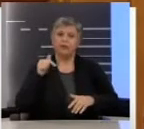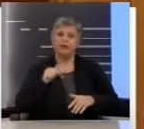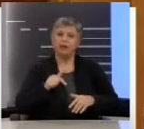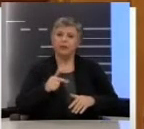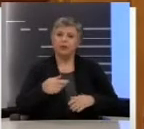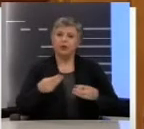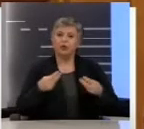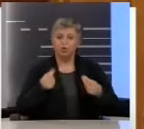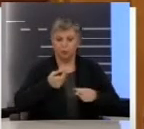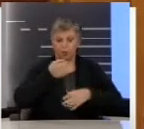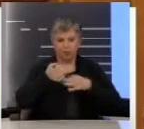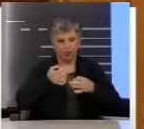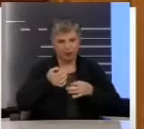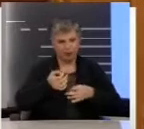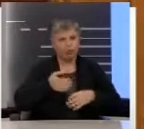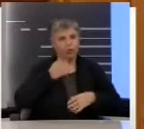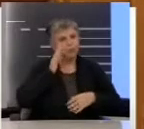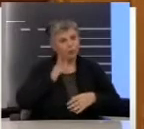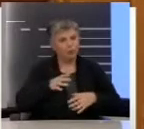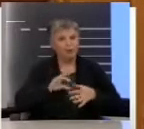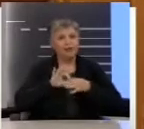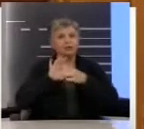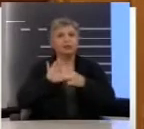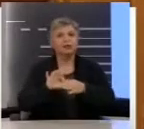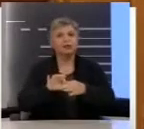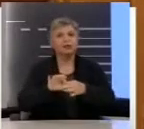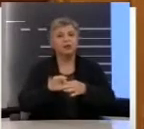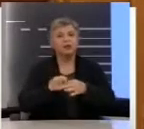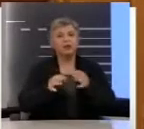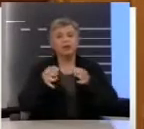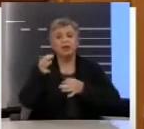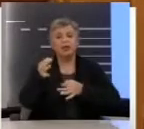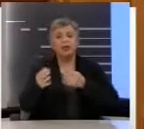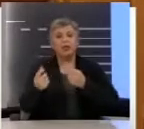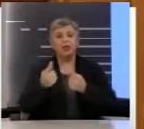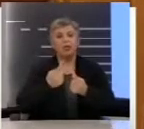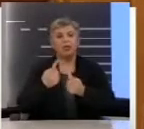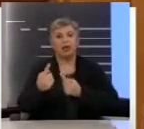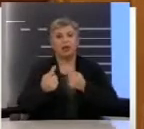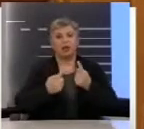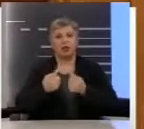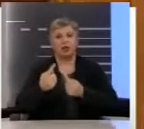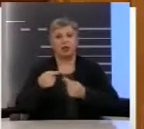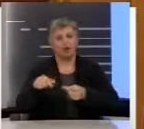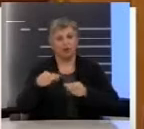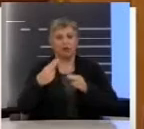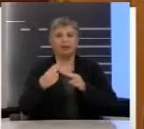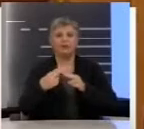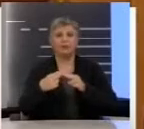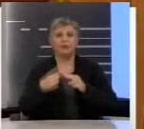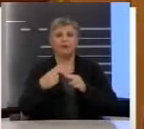ο οποίος θα συνεχιστεί και σε ένα διάλογο που έχει σημασία για την επόμενη μέρα. Και θέλω να πω